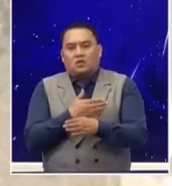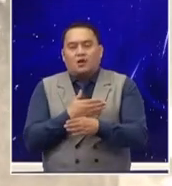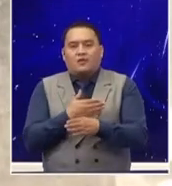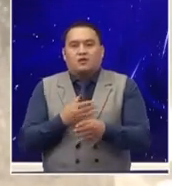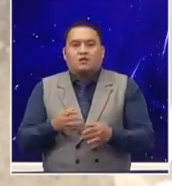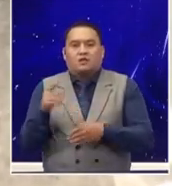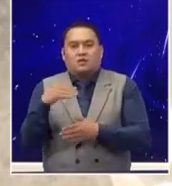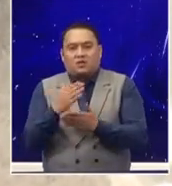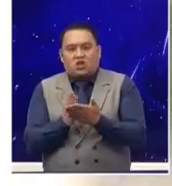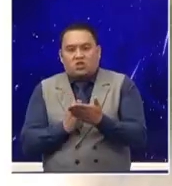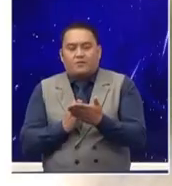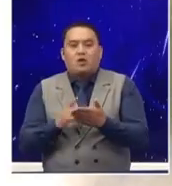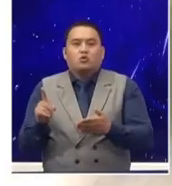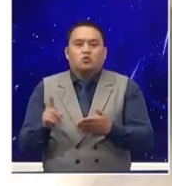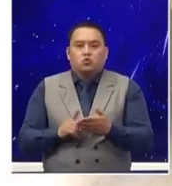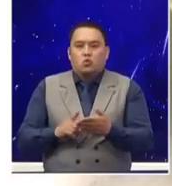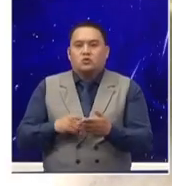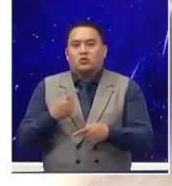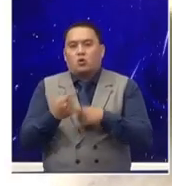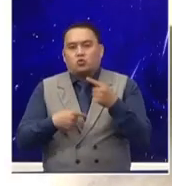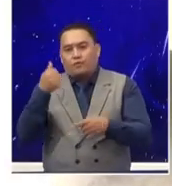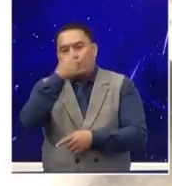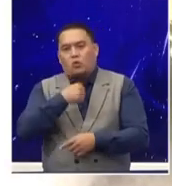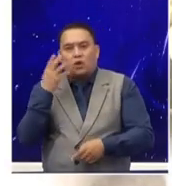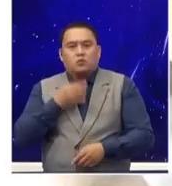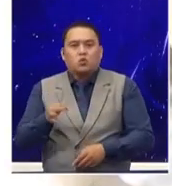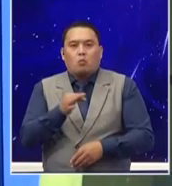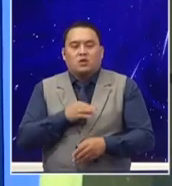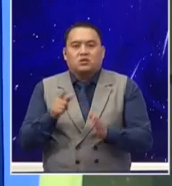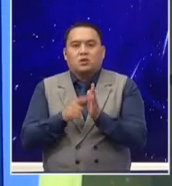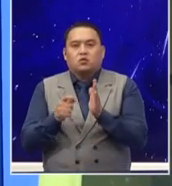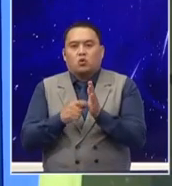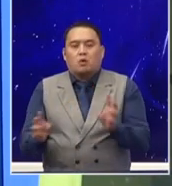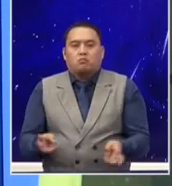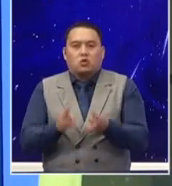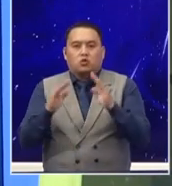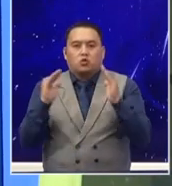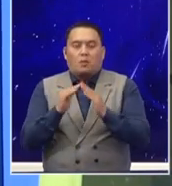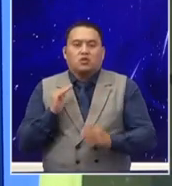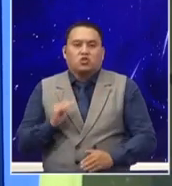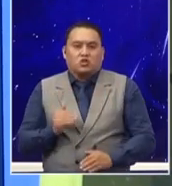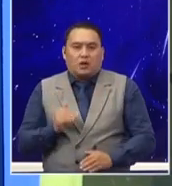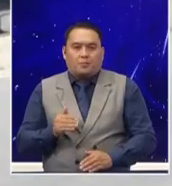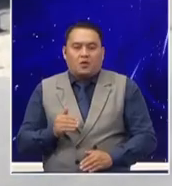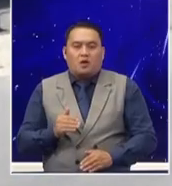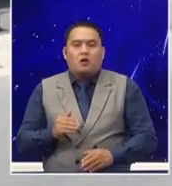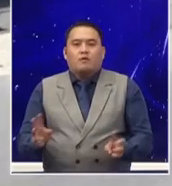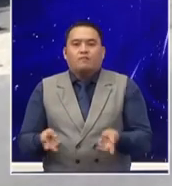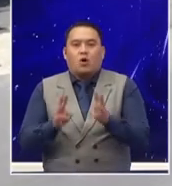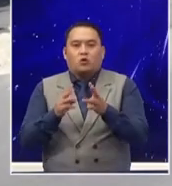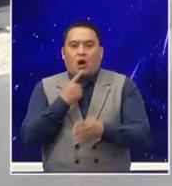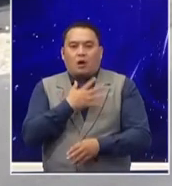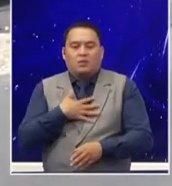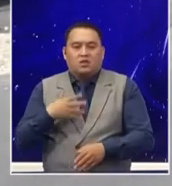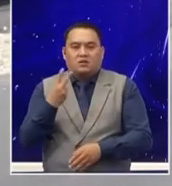повреждения и трещины. Отметим, что за текущий год в Алматинской области произошло около 700 пожаров в домах частного сектора. В огненной стихии